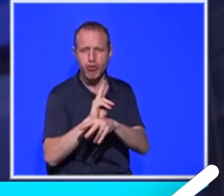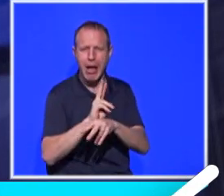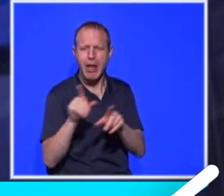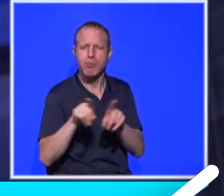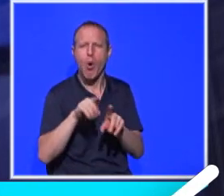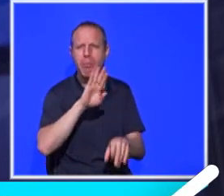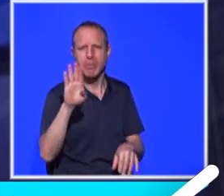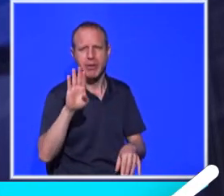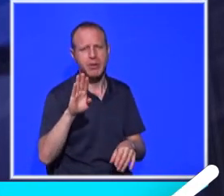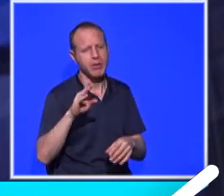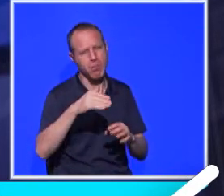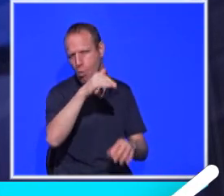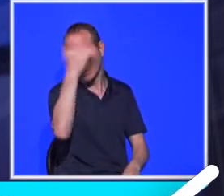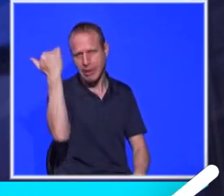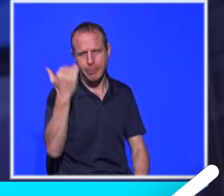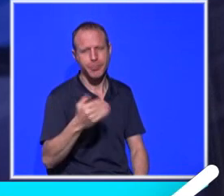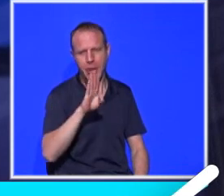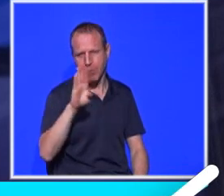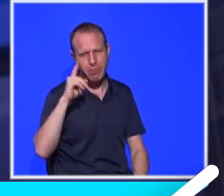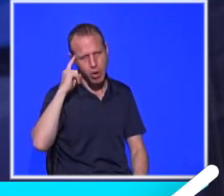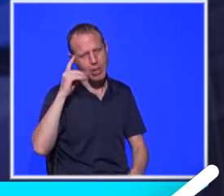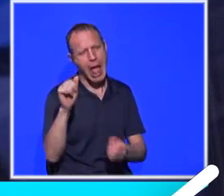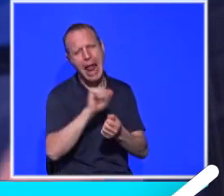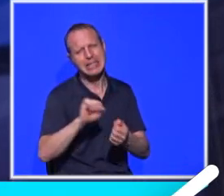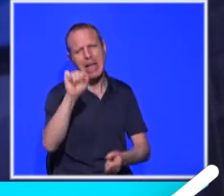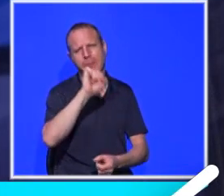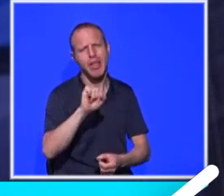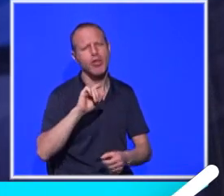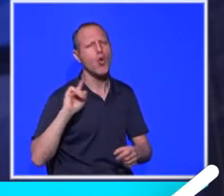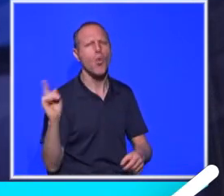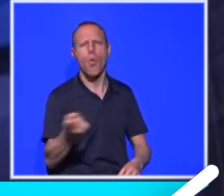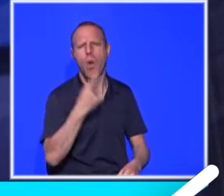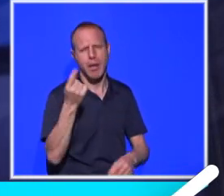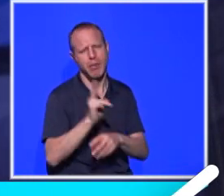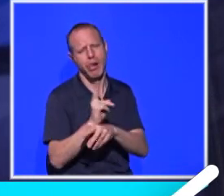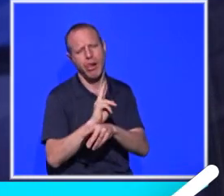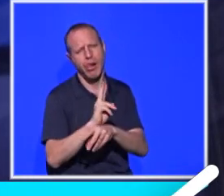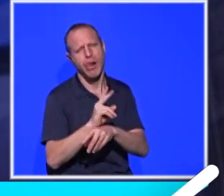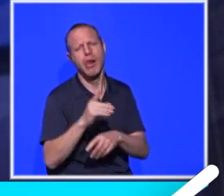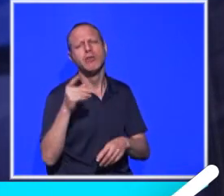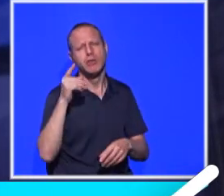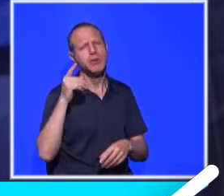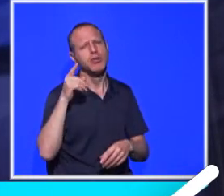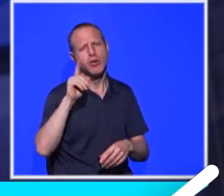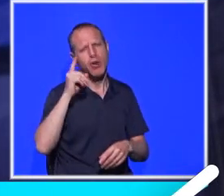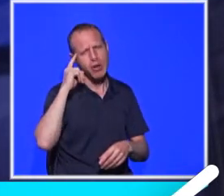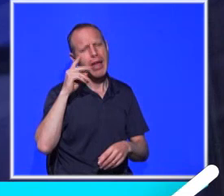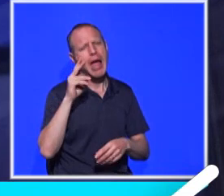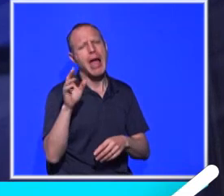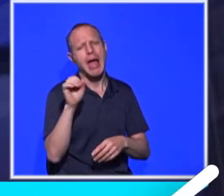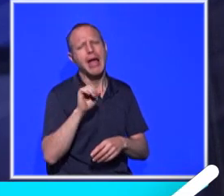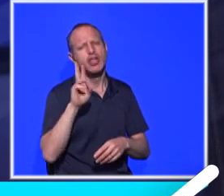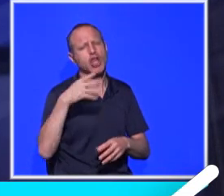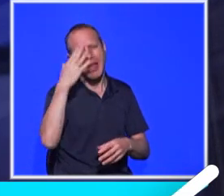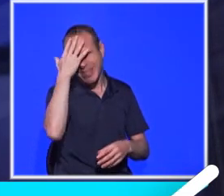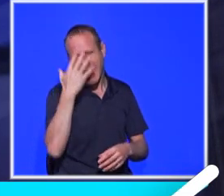בנימין נתניהו הוא מופרז. בנימין נתניהו ידע לסבן את כולם, שלא ידע לסבן גם את מנסור עבאס, יש פה נאיביות פוליטית אצל